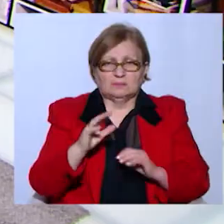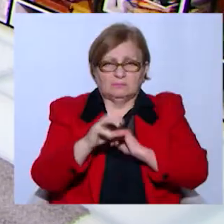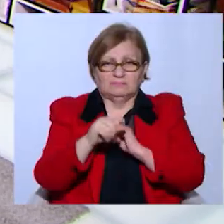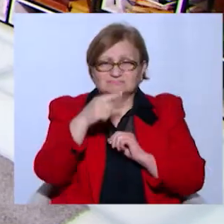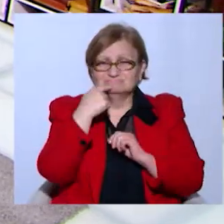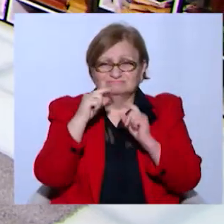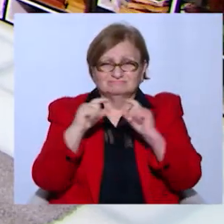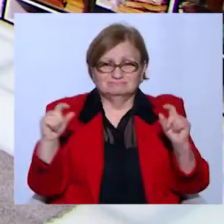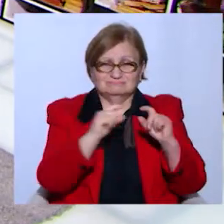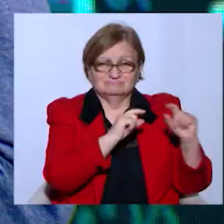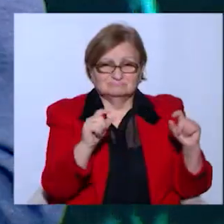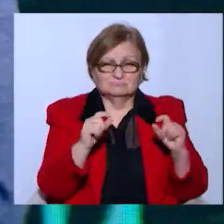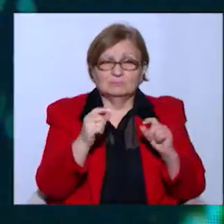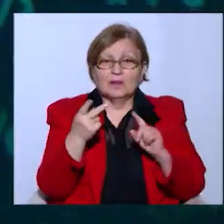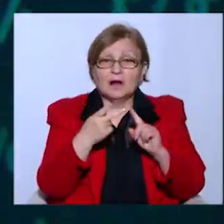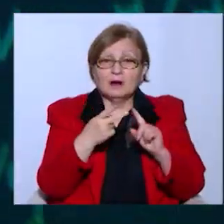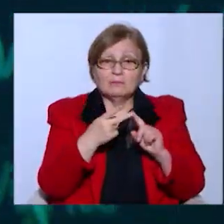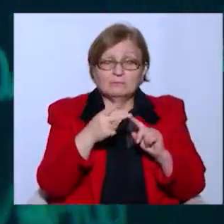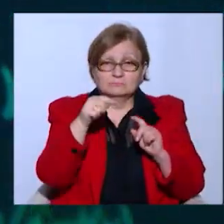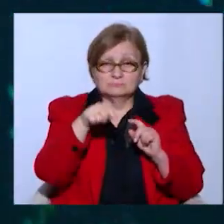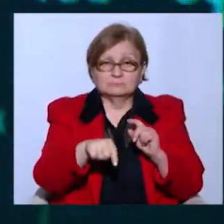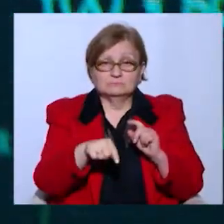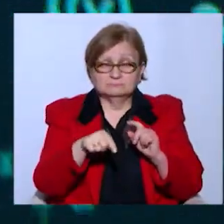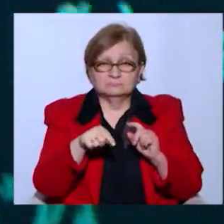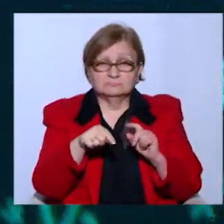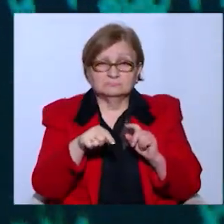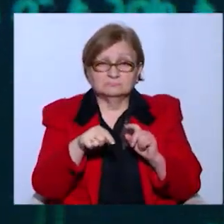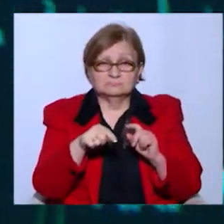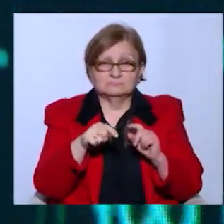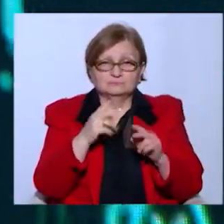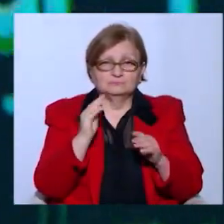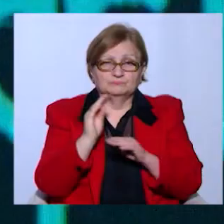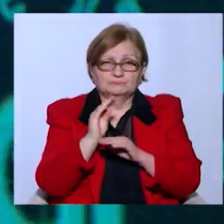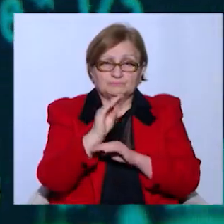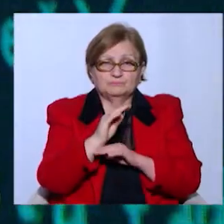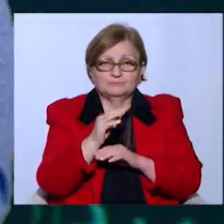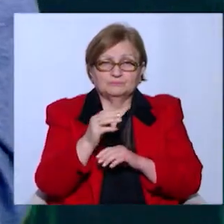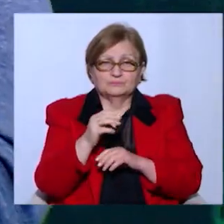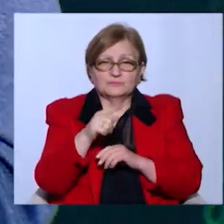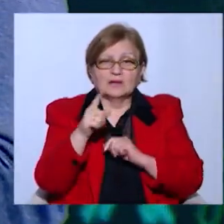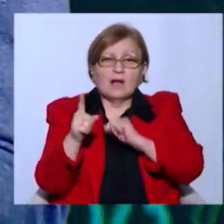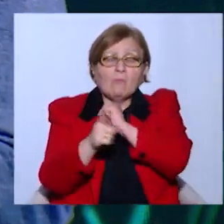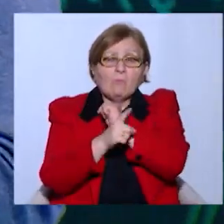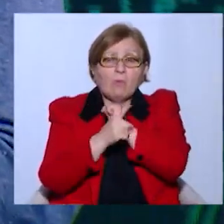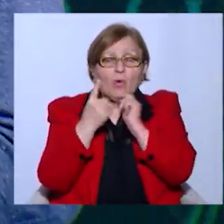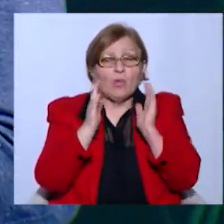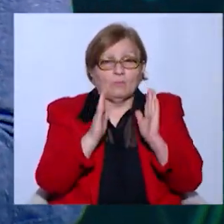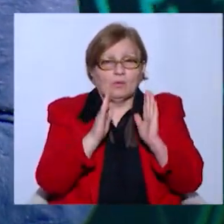შემთხვევაში, მაგრამ დაწყებული მეორე წევრიდან ამ შემთხვევაშიც არითმეტიკული პროგრესია მიიღება. ანუ ის ბოლო წევრი